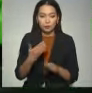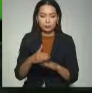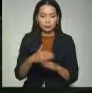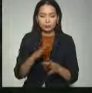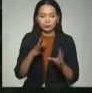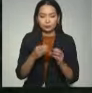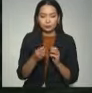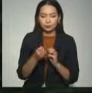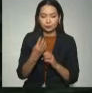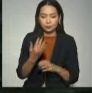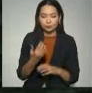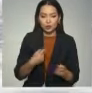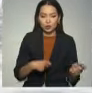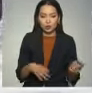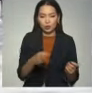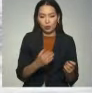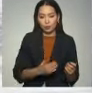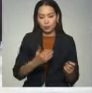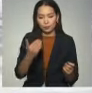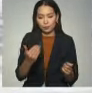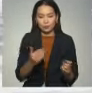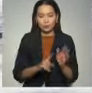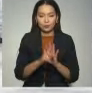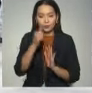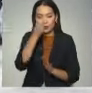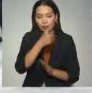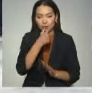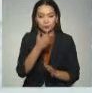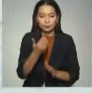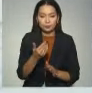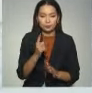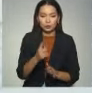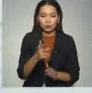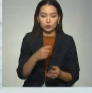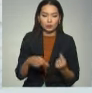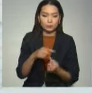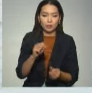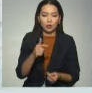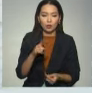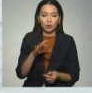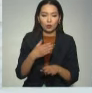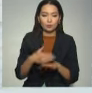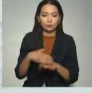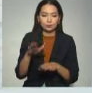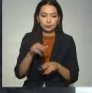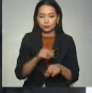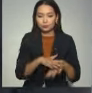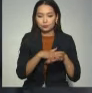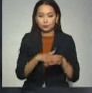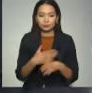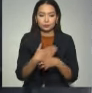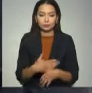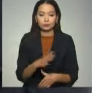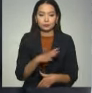миллиард теңгесі Жамбыл облысына тиесілі. Жыл басынан бері өңірде 1300 кәсіпкерді аграрлық несие корпорациясы қаржыландырған. Бірақ